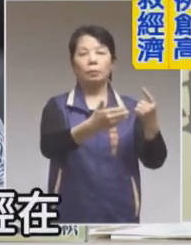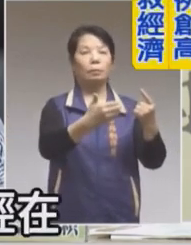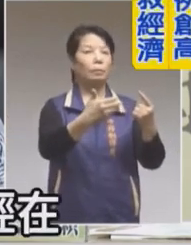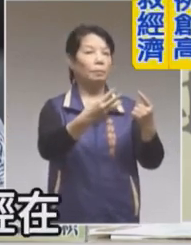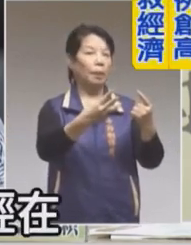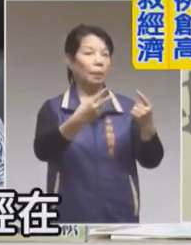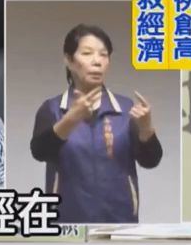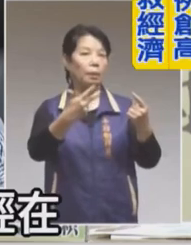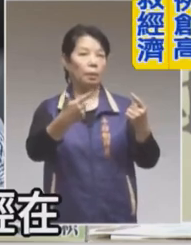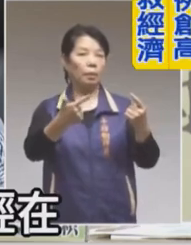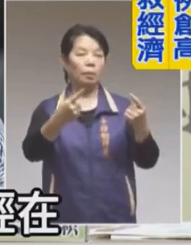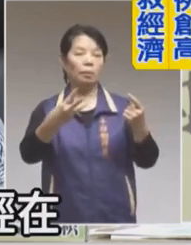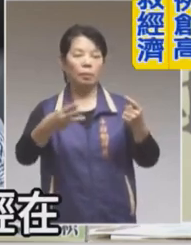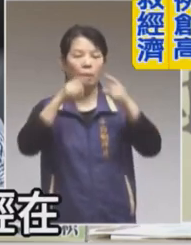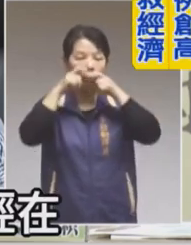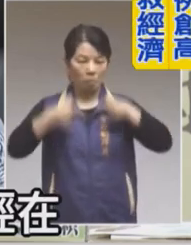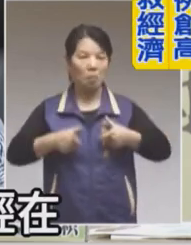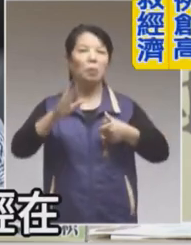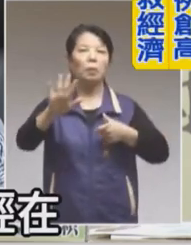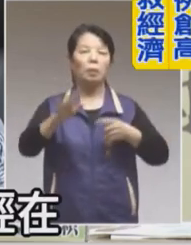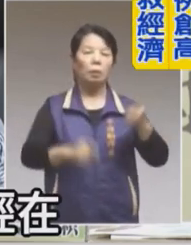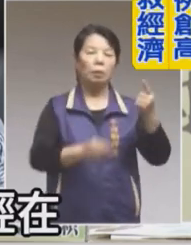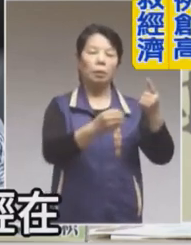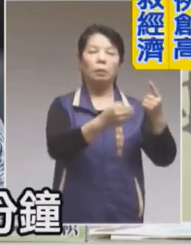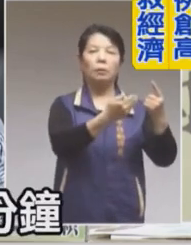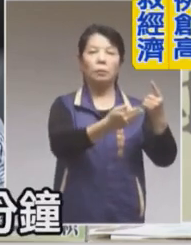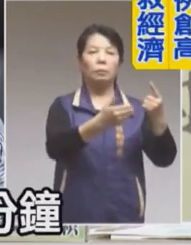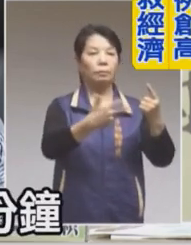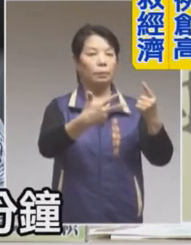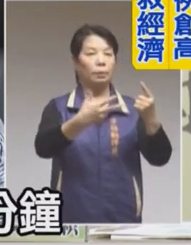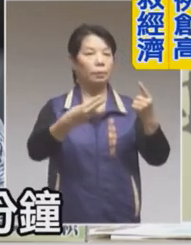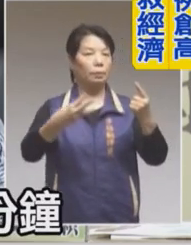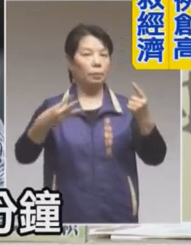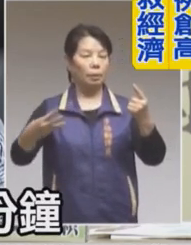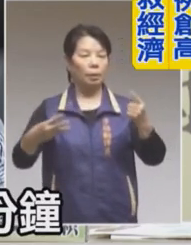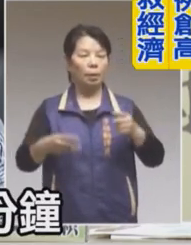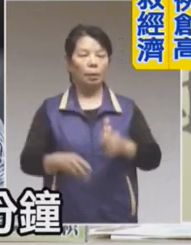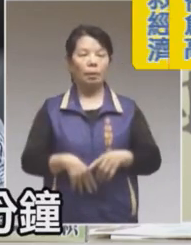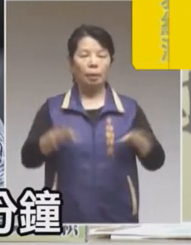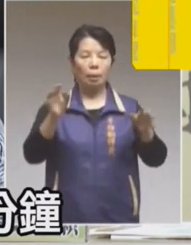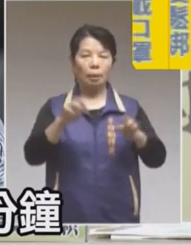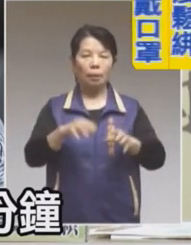罩，但是呢19733也曾经也在